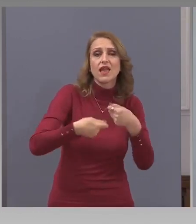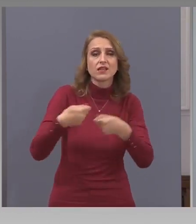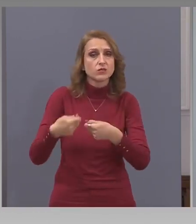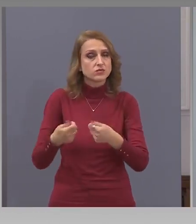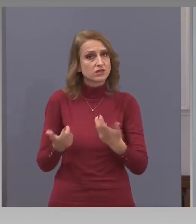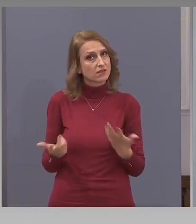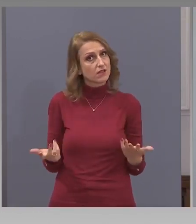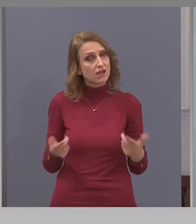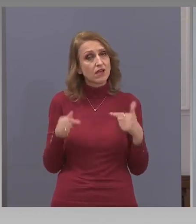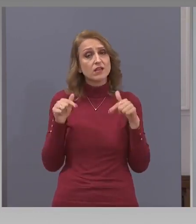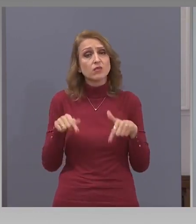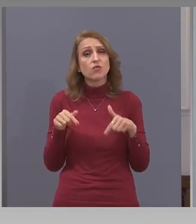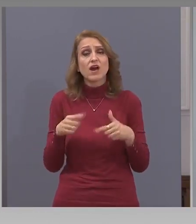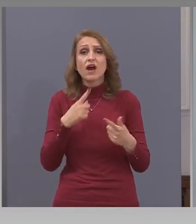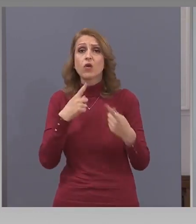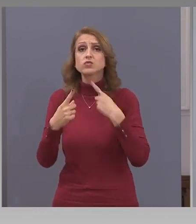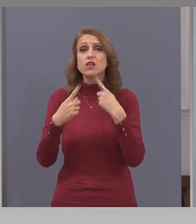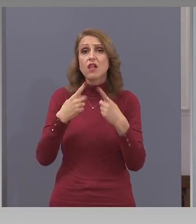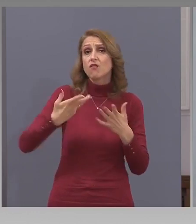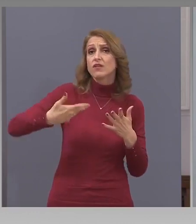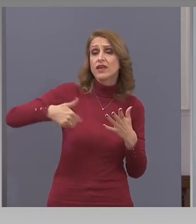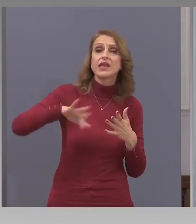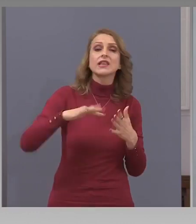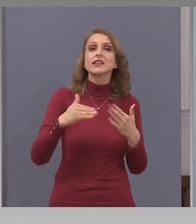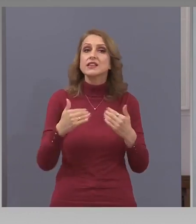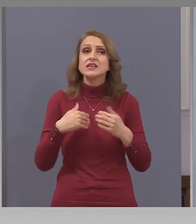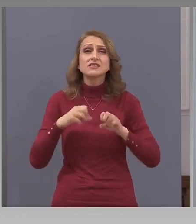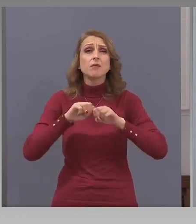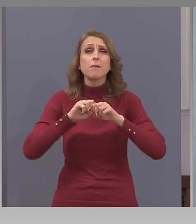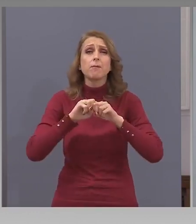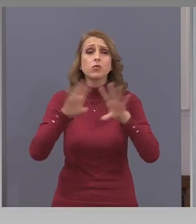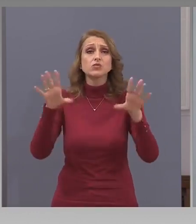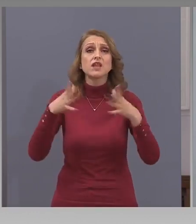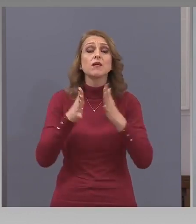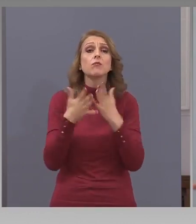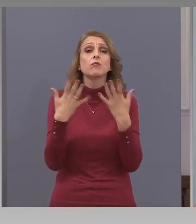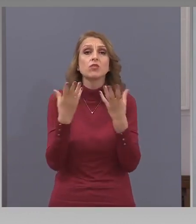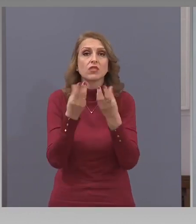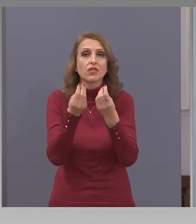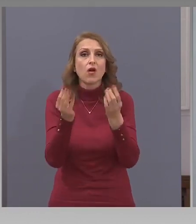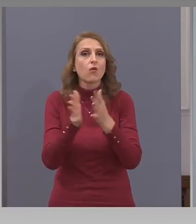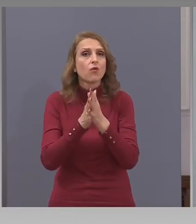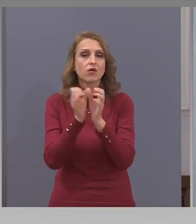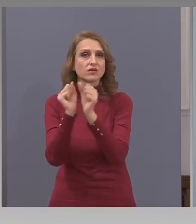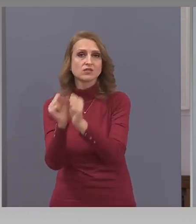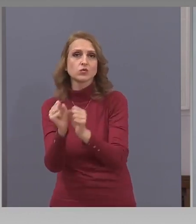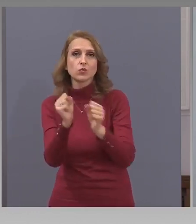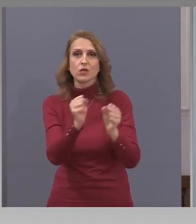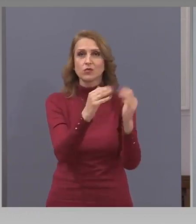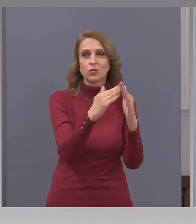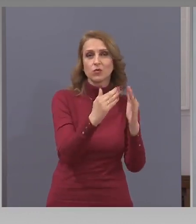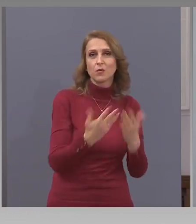И то в условия, в които сме пуснали маса народ да стои вкъщи, за